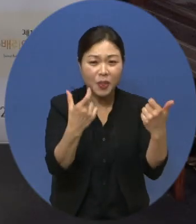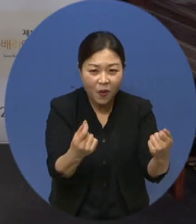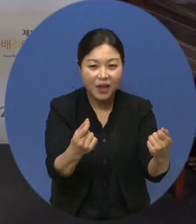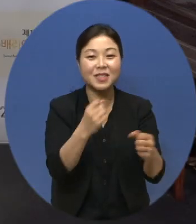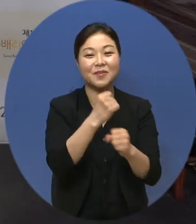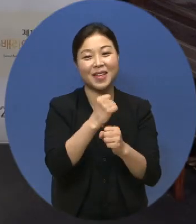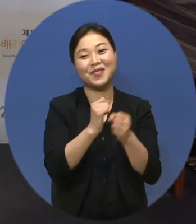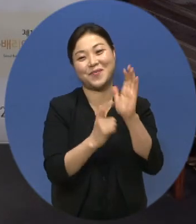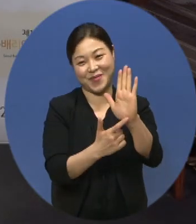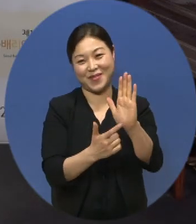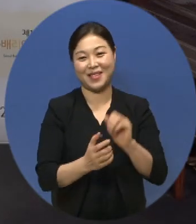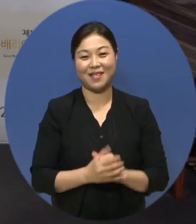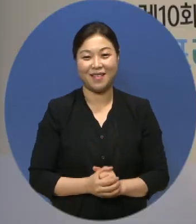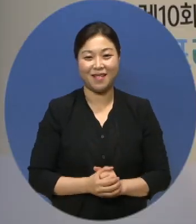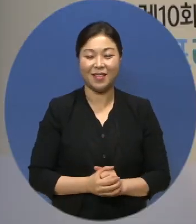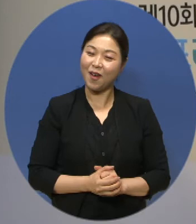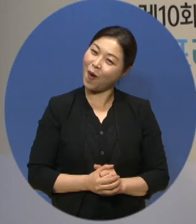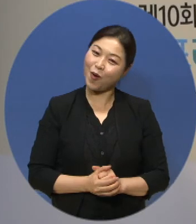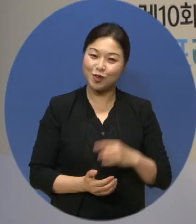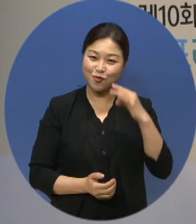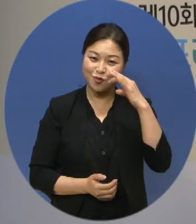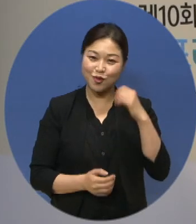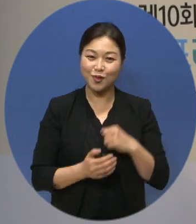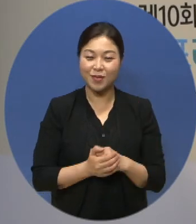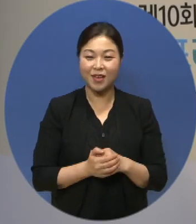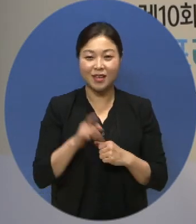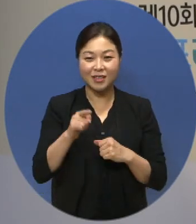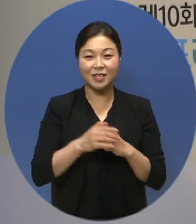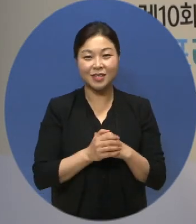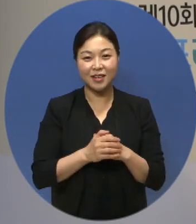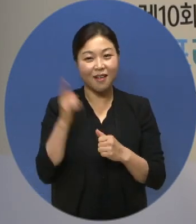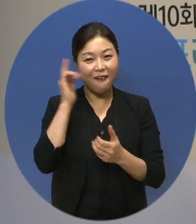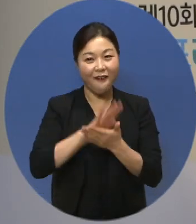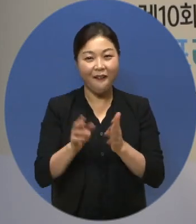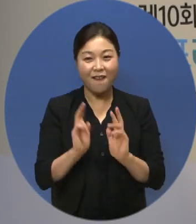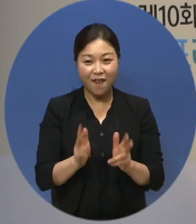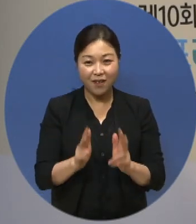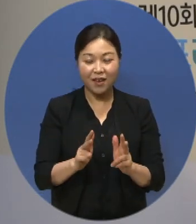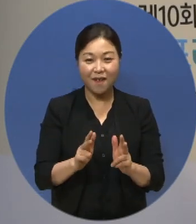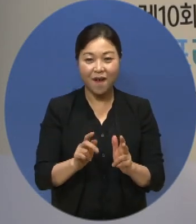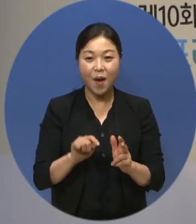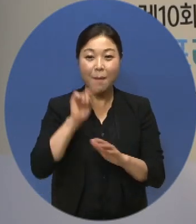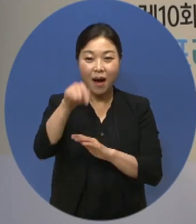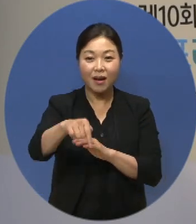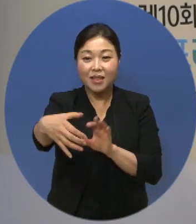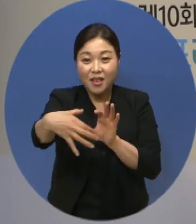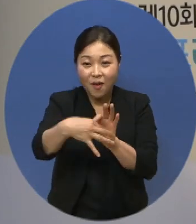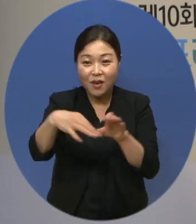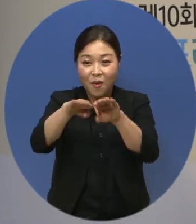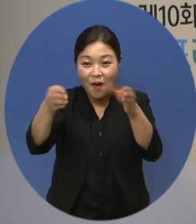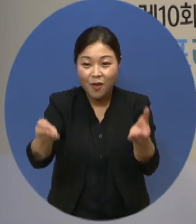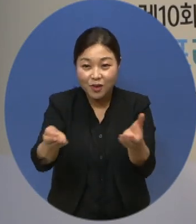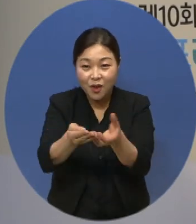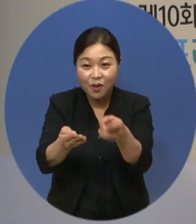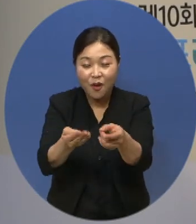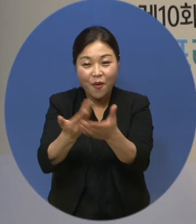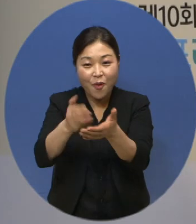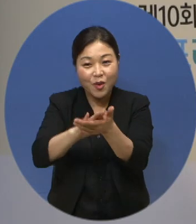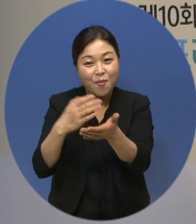꽤 있습니다. 갑자기 궁금해지는 건 그 에어컨은 그럼 실외기를 누가 고칠까 이런 것도 굉장히 궁금해지긴 하는군요. 알아봐야 될 것